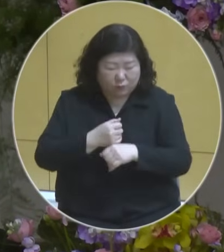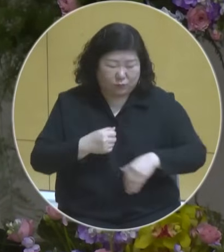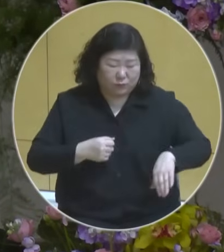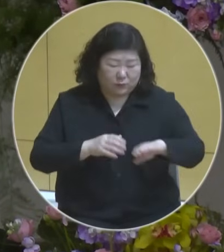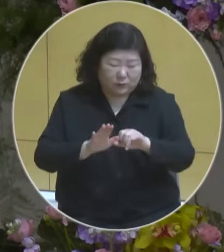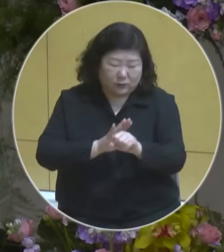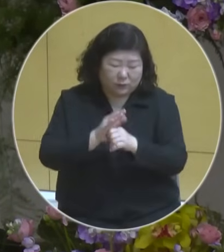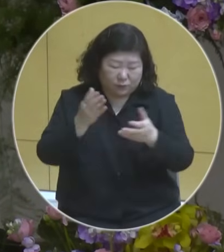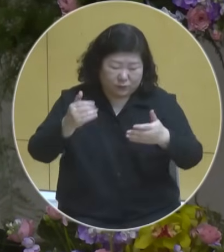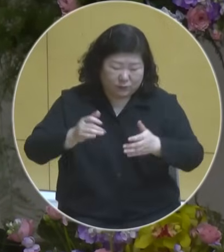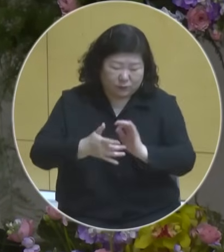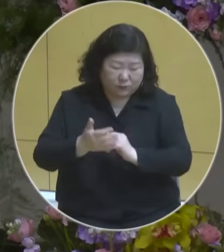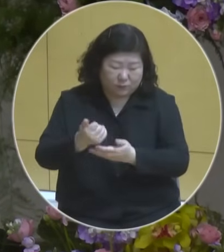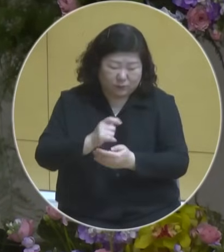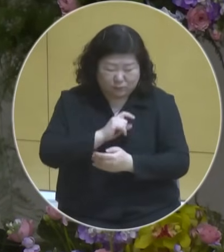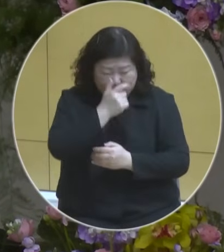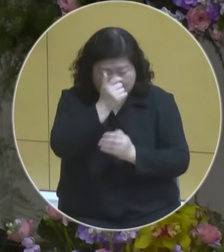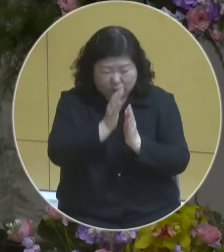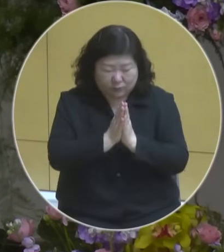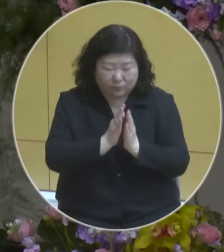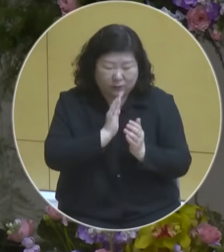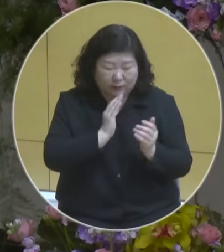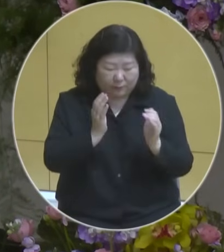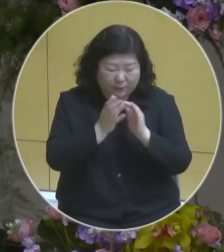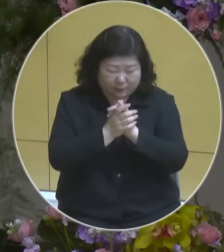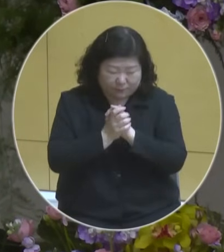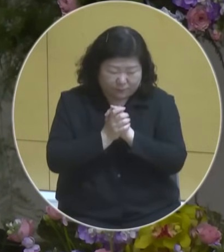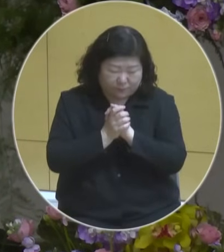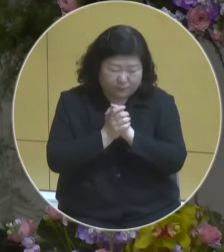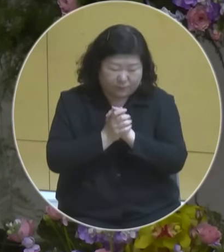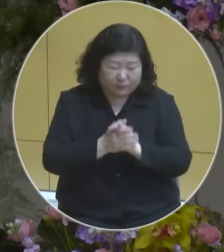사랑하시는 예수님의 이름으로 기도했나이다